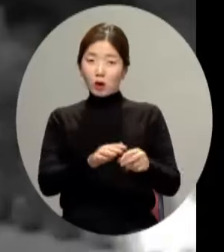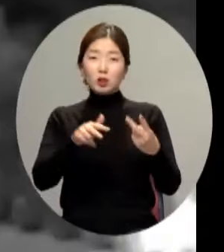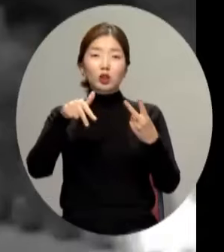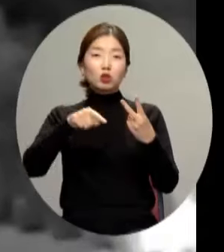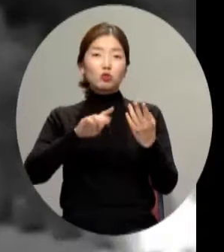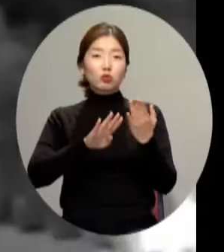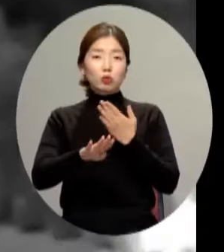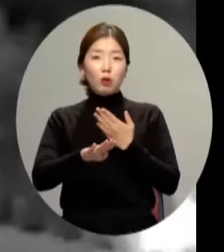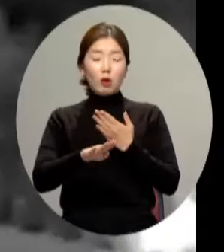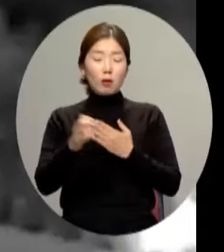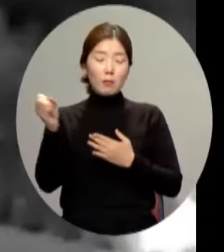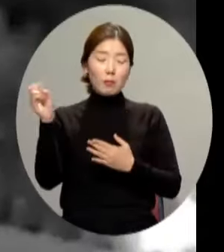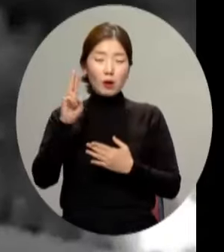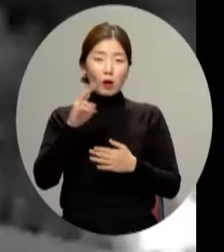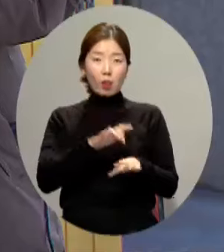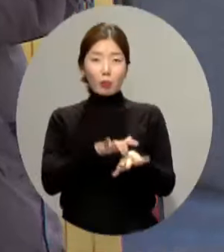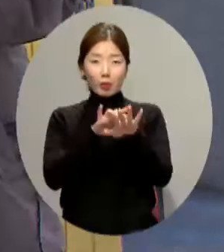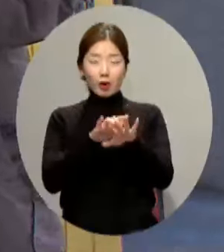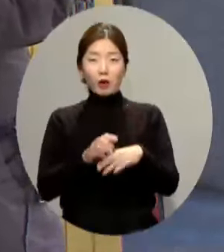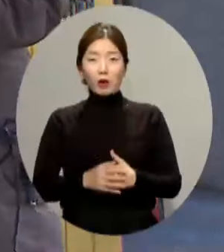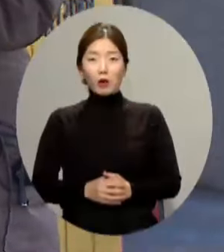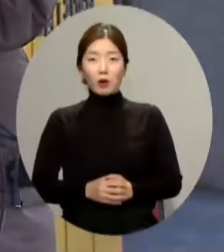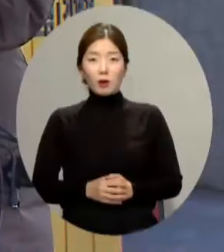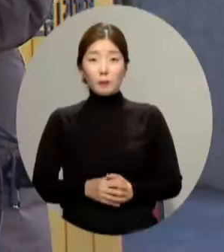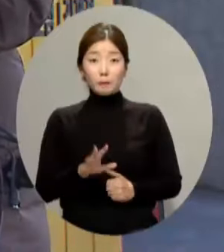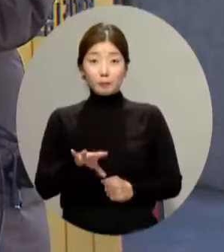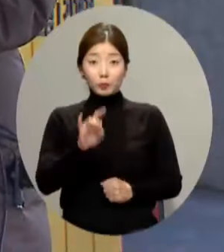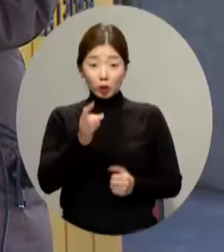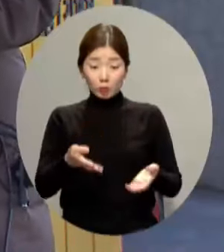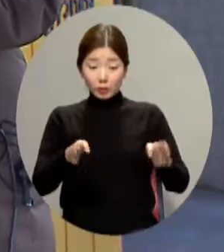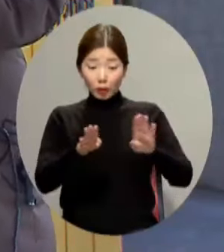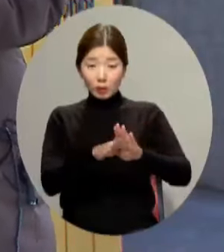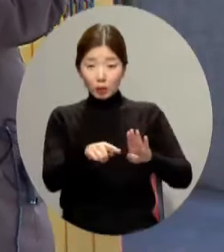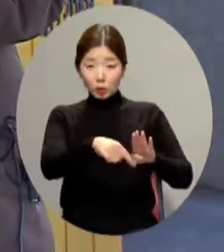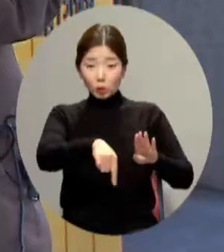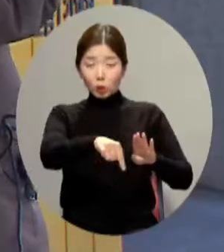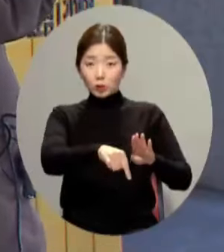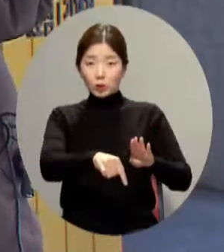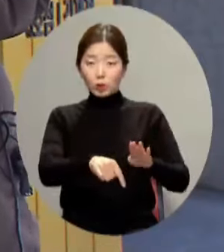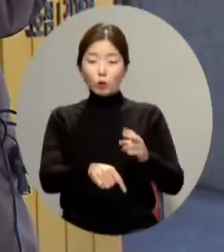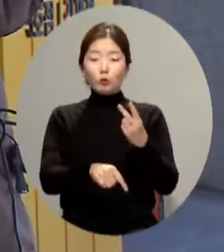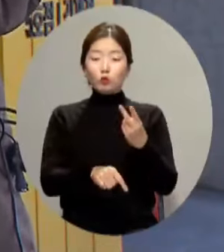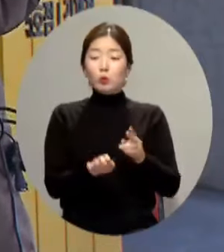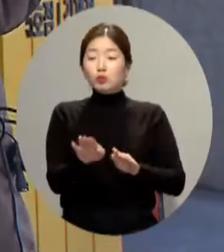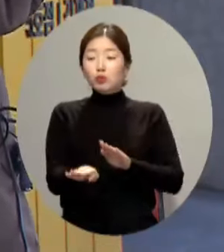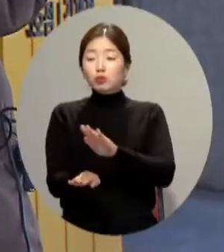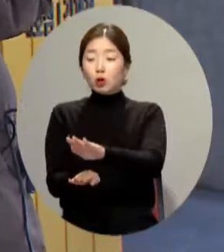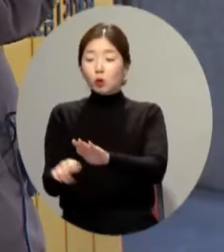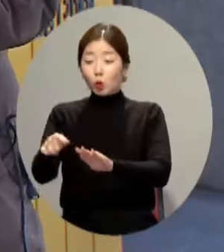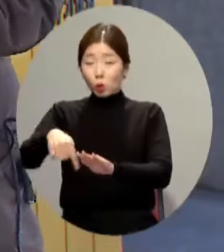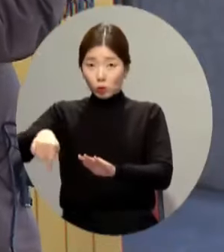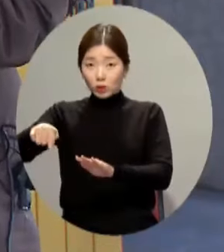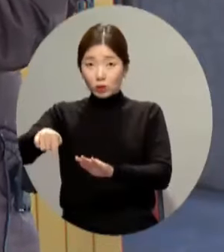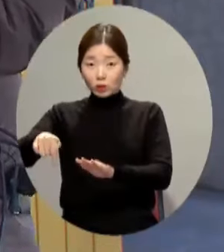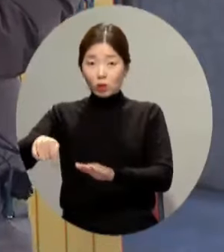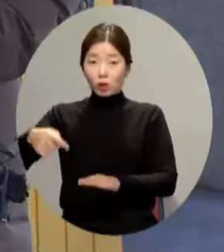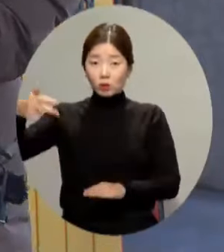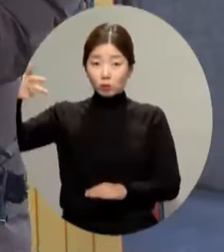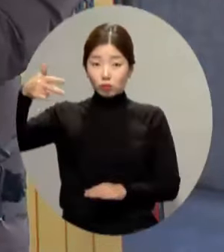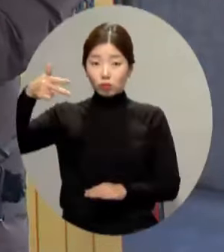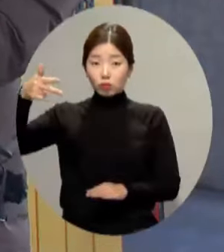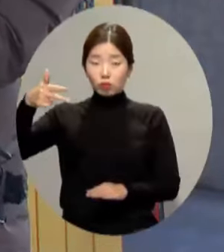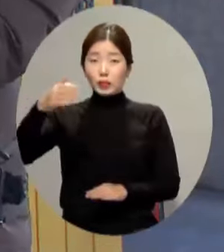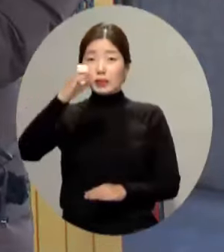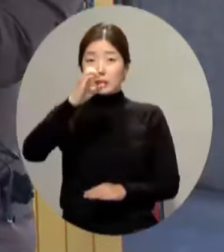만에 봉변을 당한 겁니다. 당초 택배함이 위치한 장소에서 불과 두 발자국 떨어진 이곳에서는요. 범행